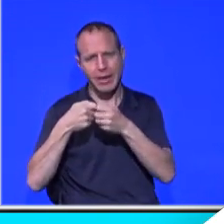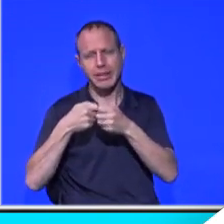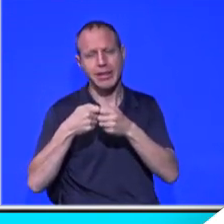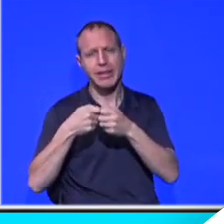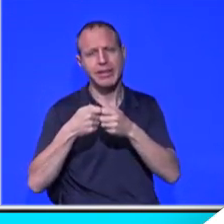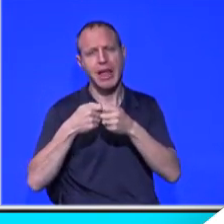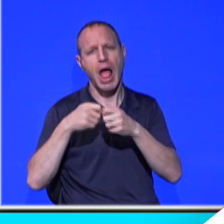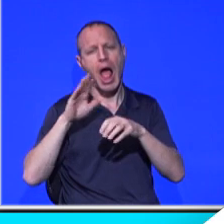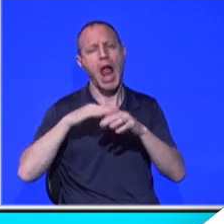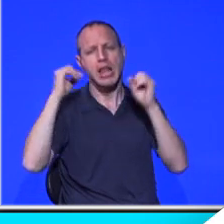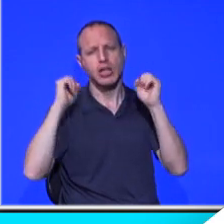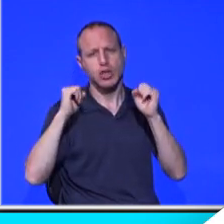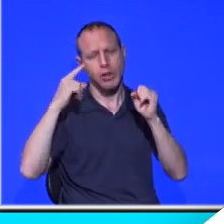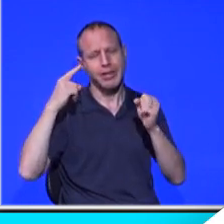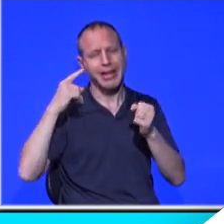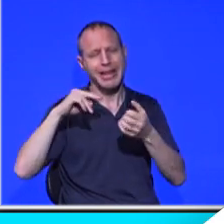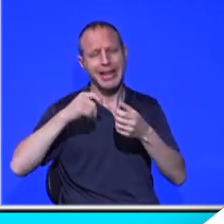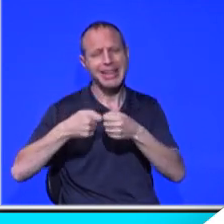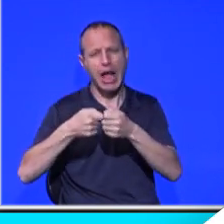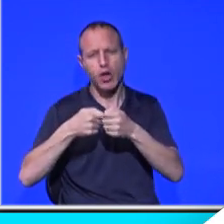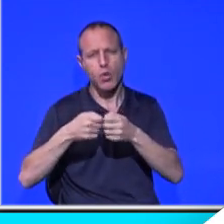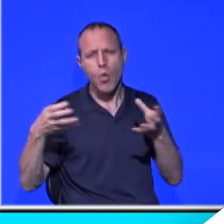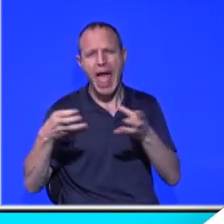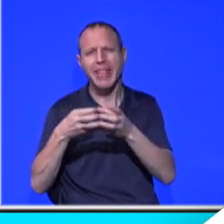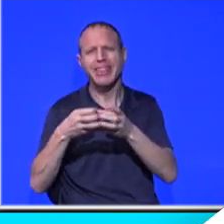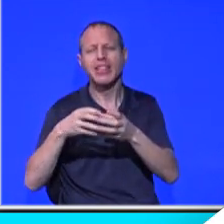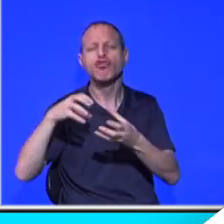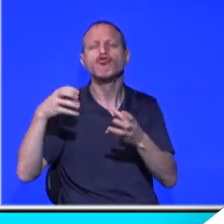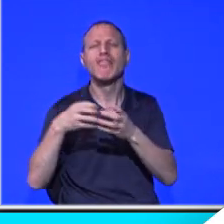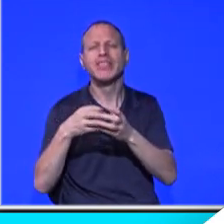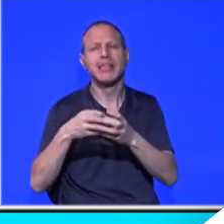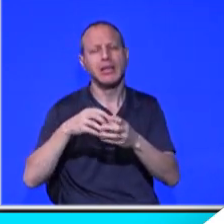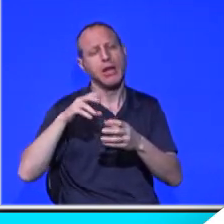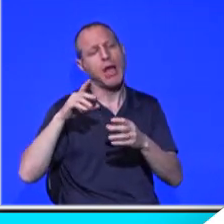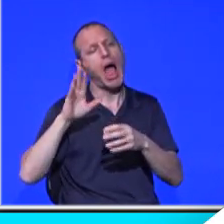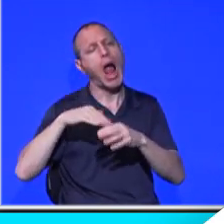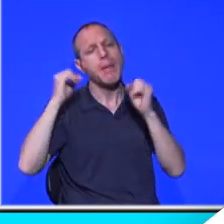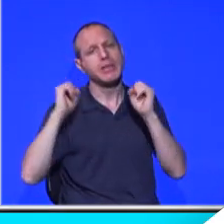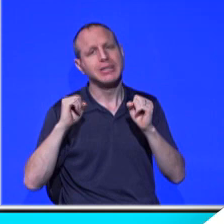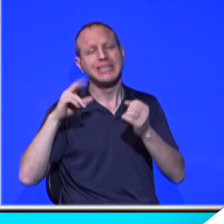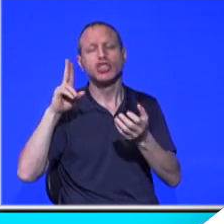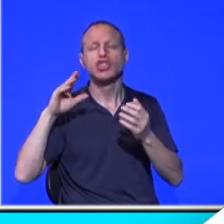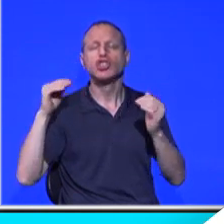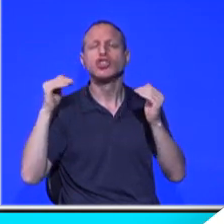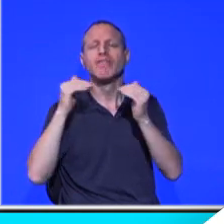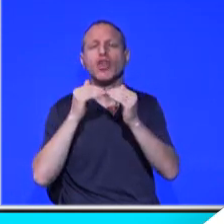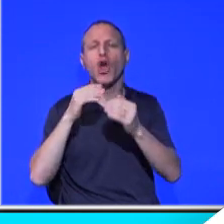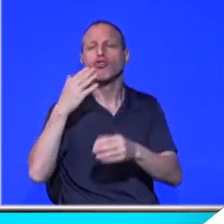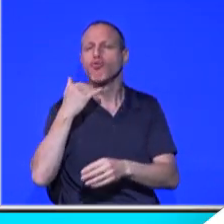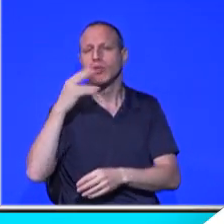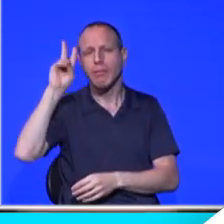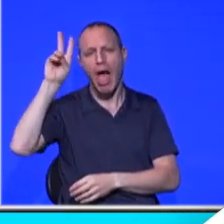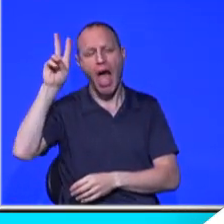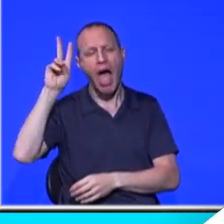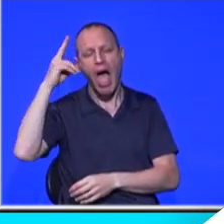יסוד ההתארגנות האתנית השבטית, אלא על יסוד השוויון האזרחי בין יהודים לערבים כשווים לחלוטין, בלי אבל